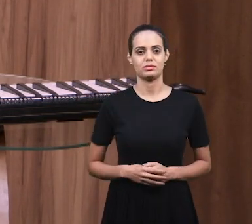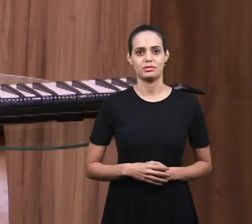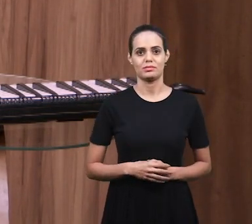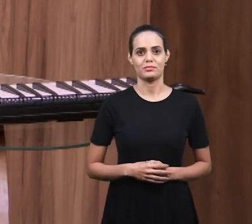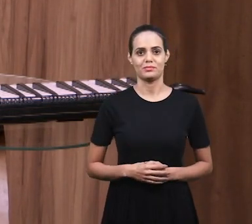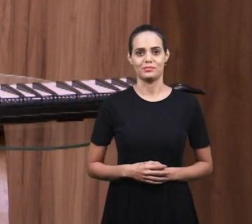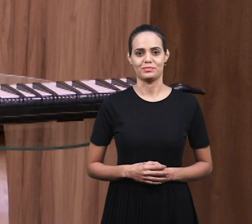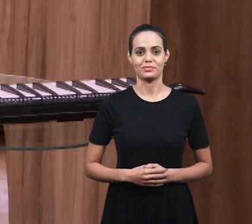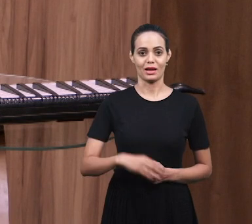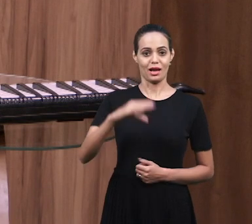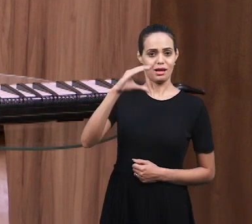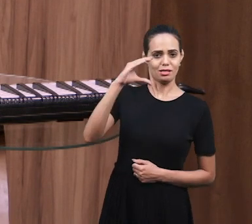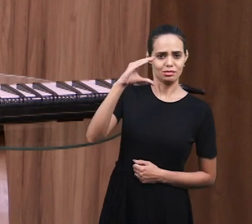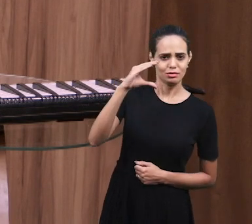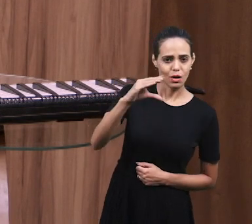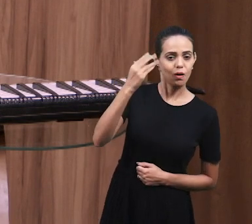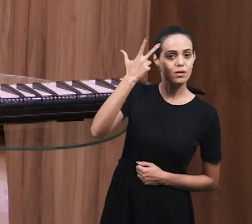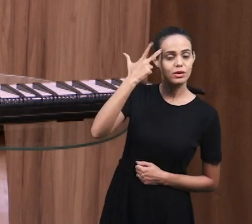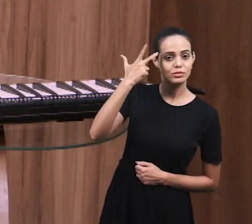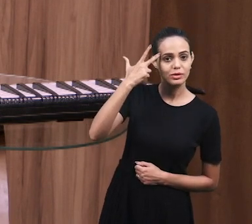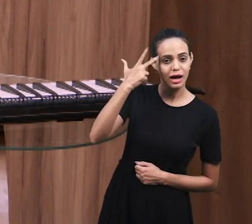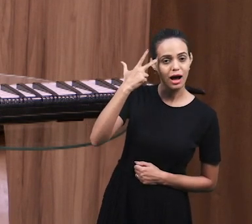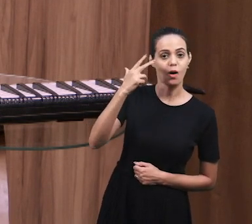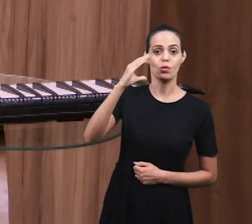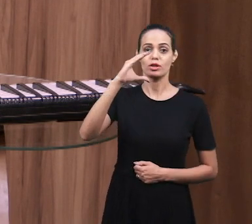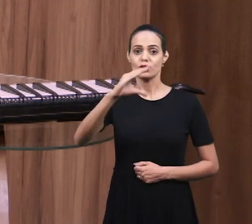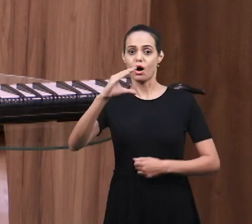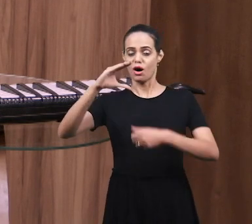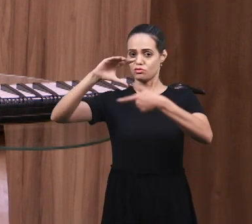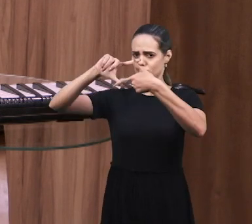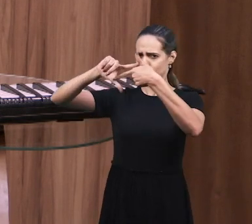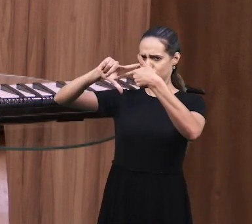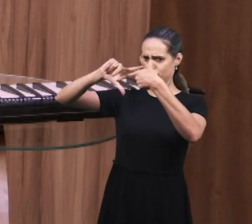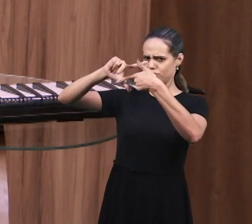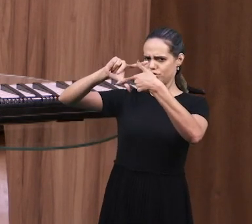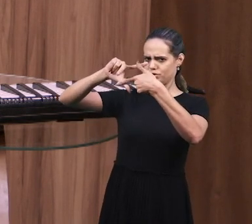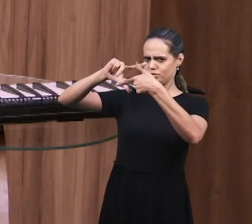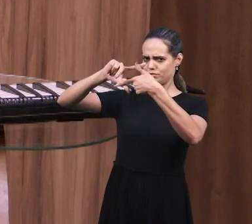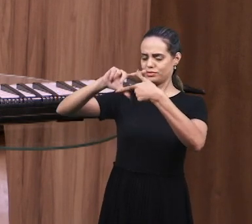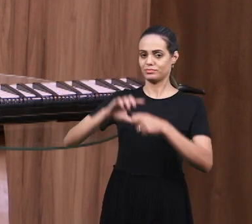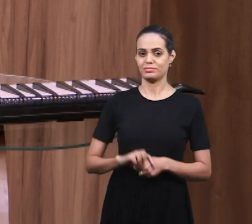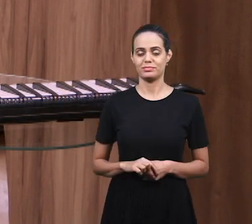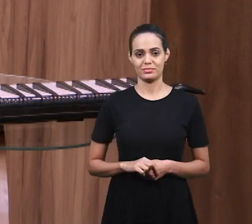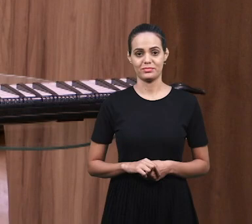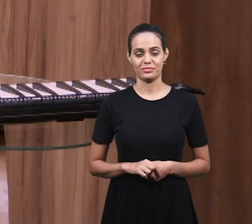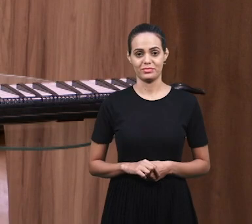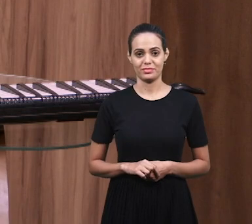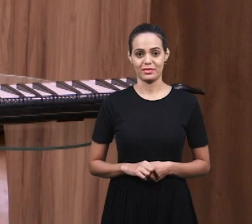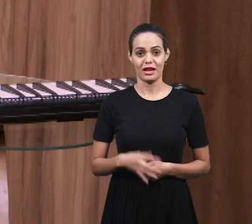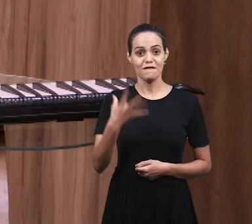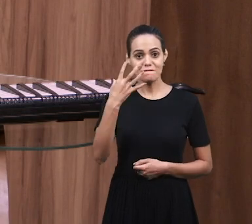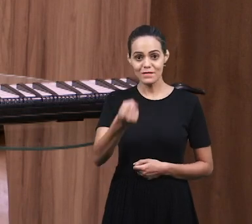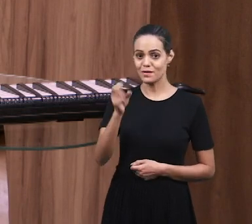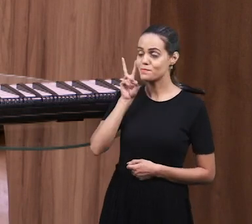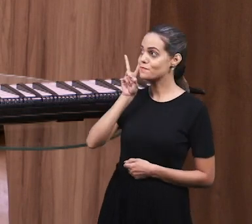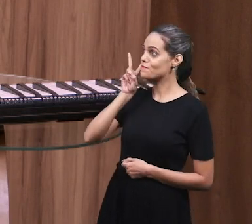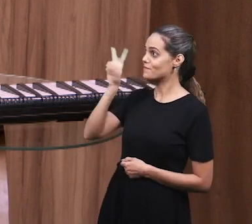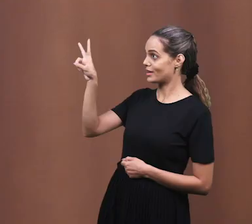Do naturel, Do dièse. Maintenant, nous allons entendre.